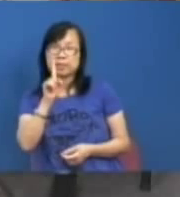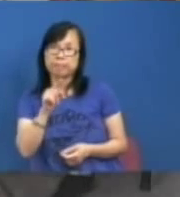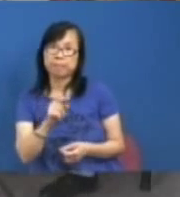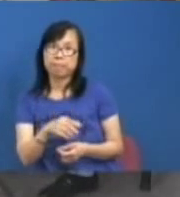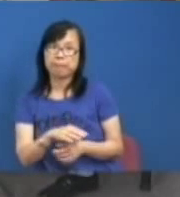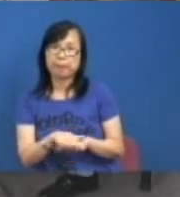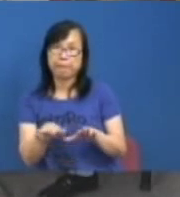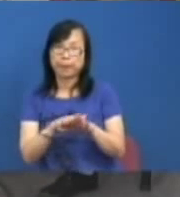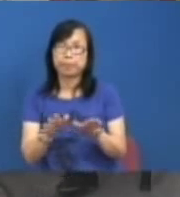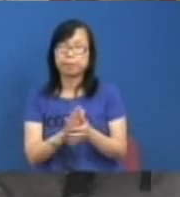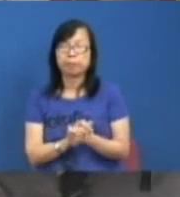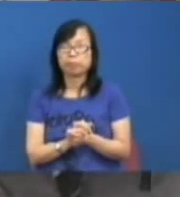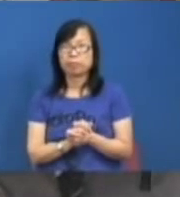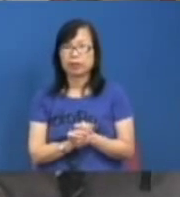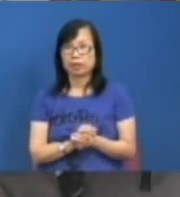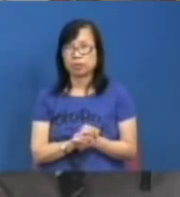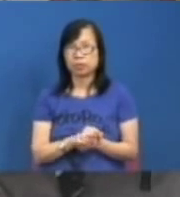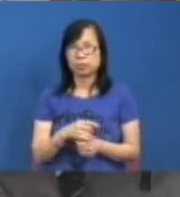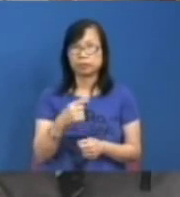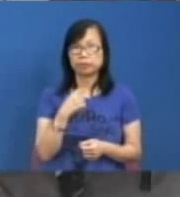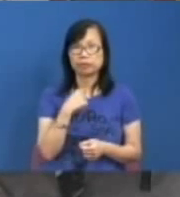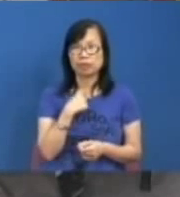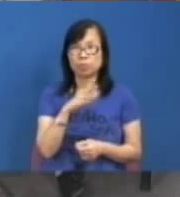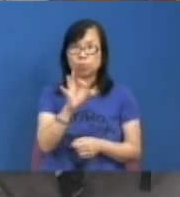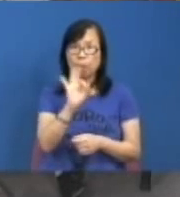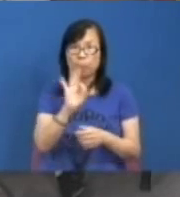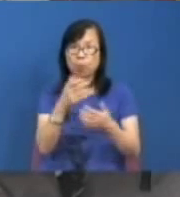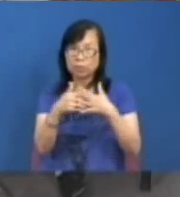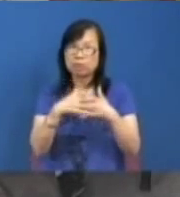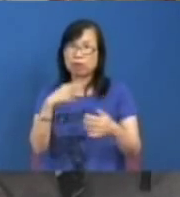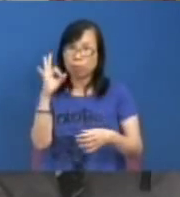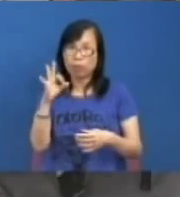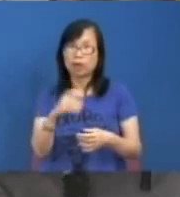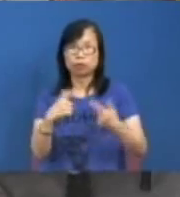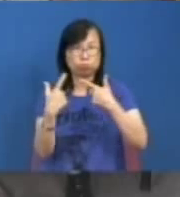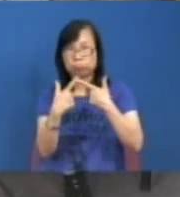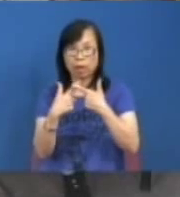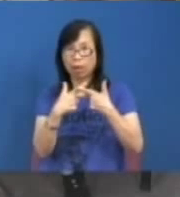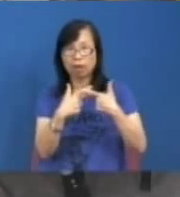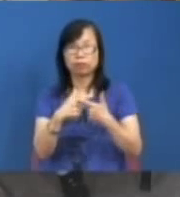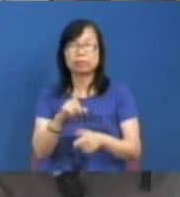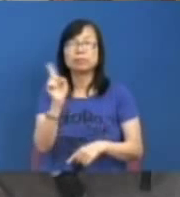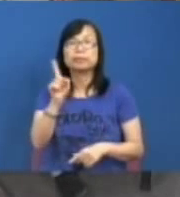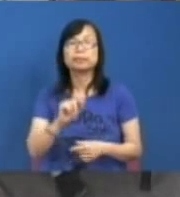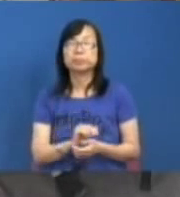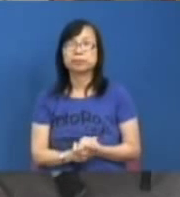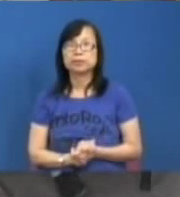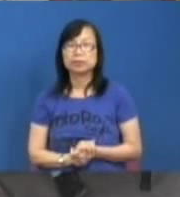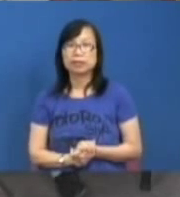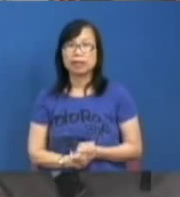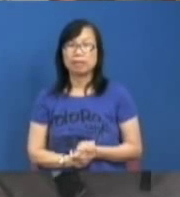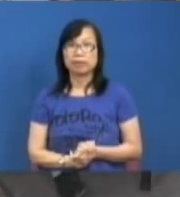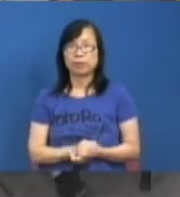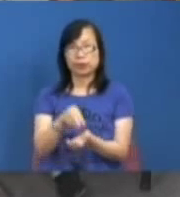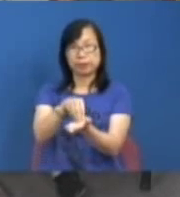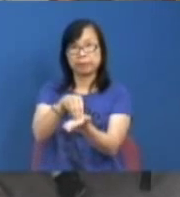通常係當然啦。如果有啲冇事就 OK 啦。如果有爭拗嘅時候，點樣去做嗰、那個釐定